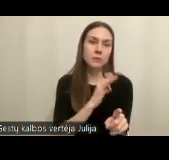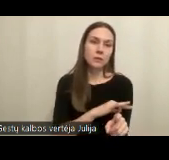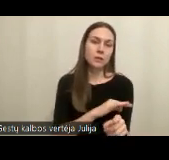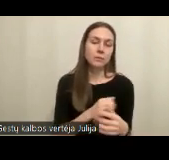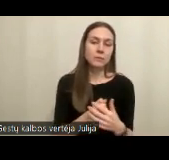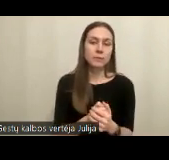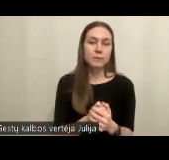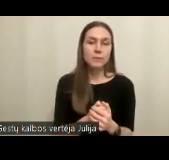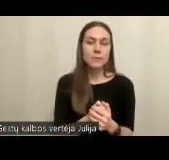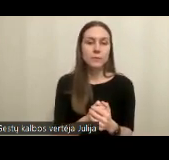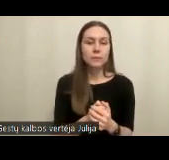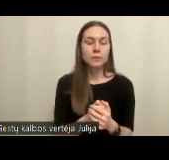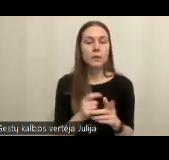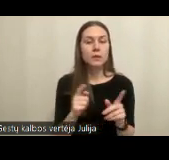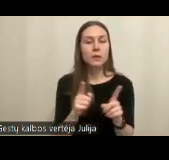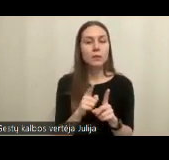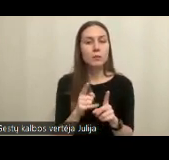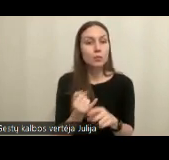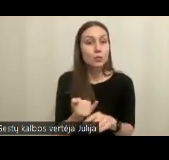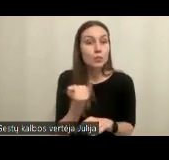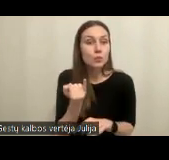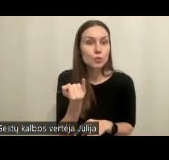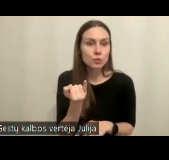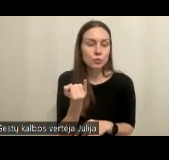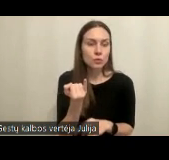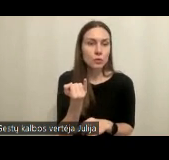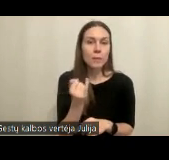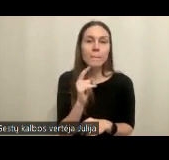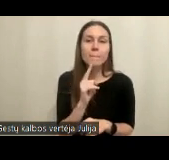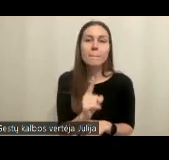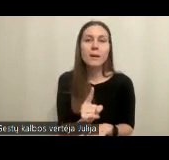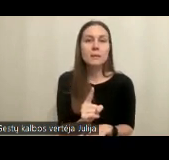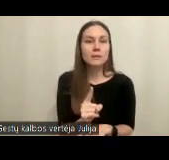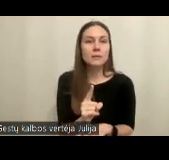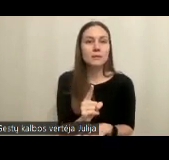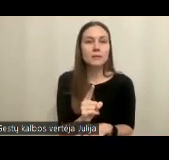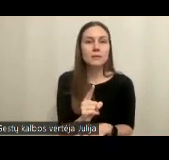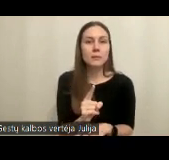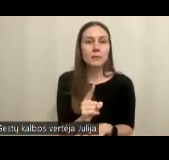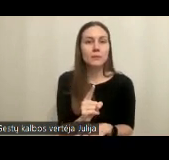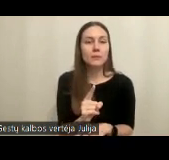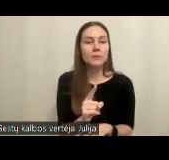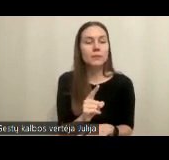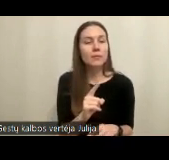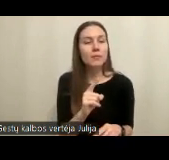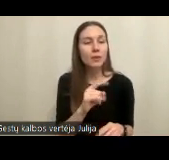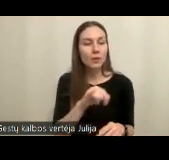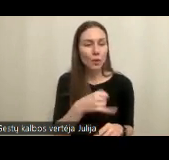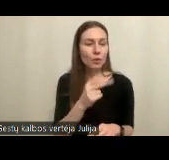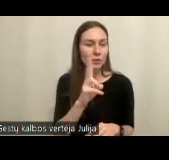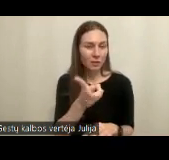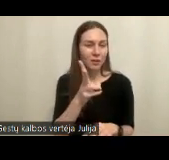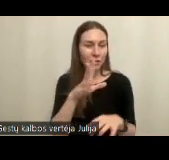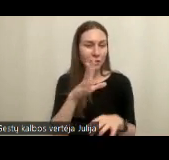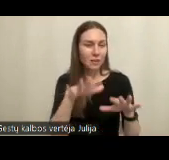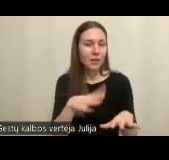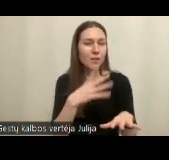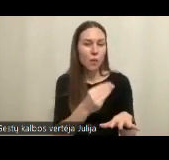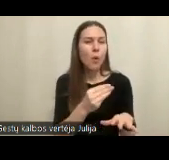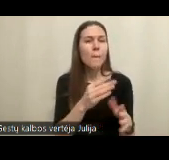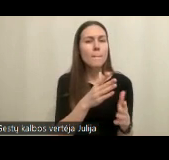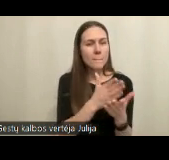Ir yra įdomiau ir labiau sudomina, bet tai nėra bendra, įprasta Jungtinės karalystės praktika skaityti